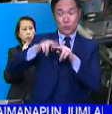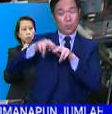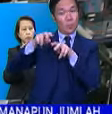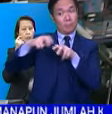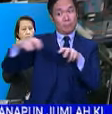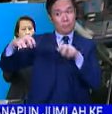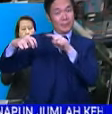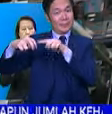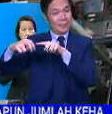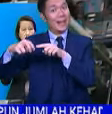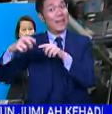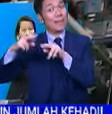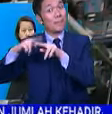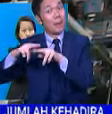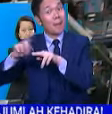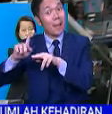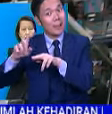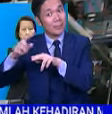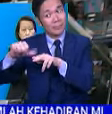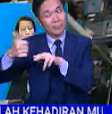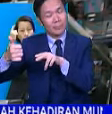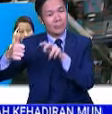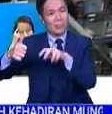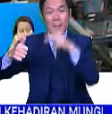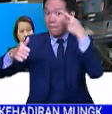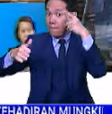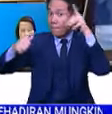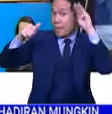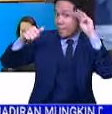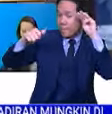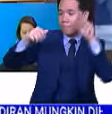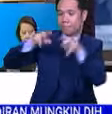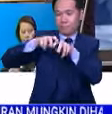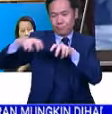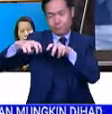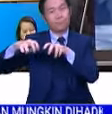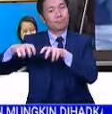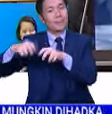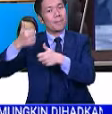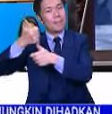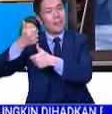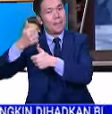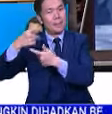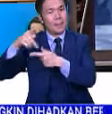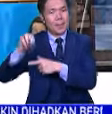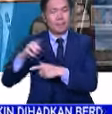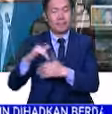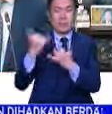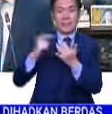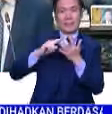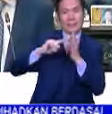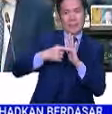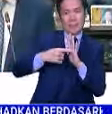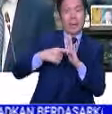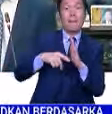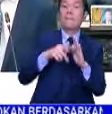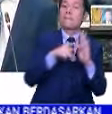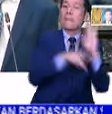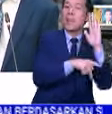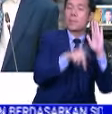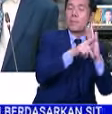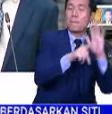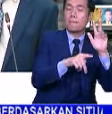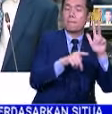tusri Ismail Sabri dalam dewan rakyat kini di sebelah Perdana Menteri mula berkhidmat sebagai ahli parlimen sejak masuk